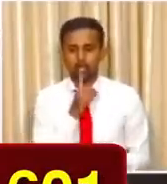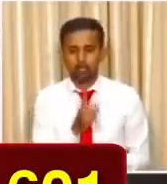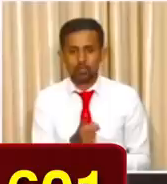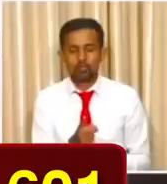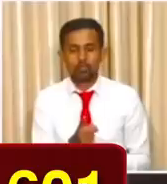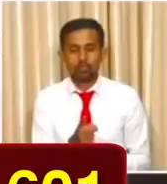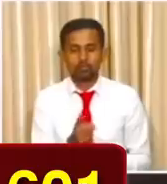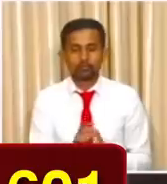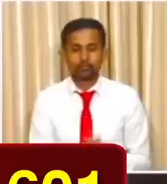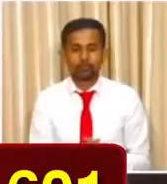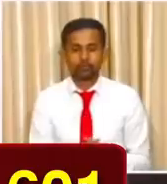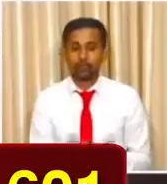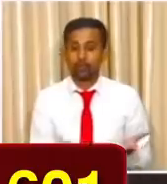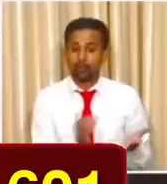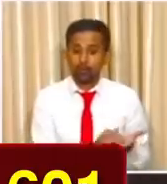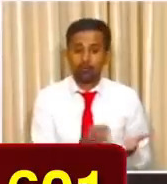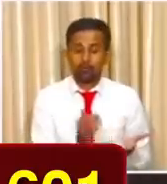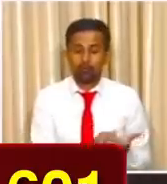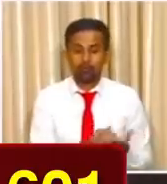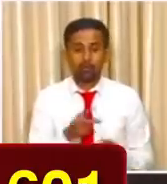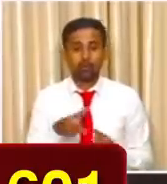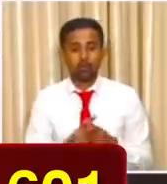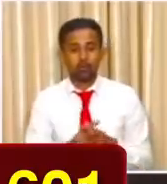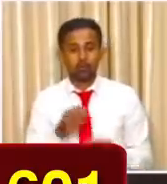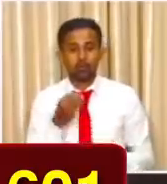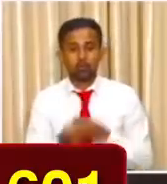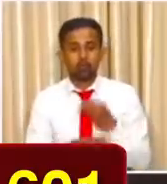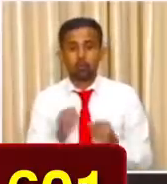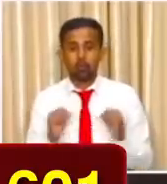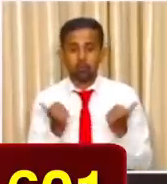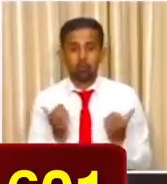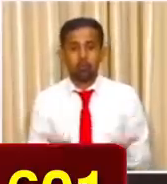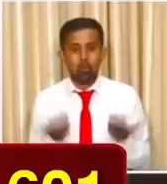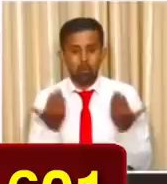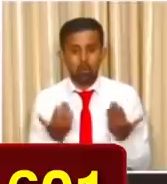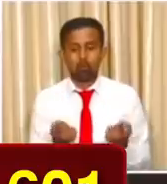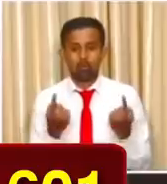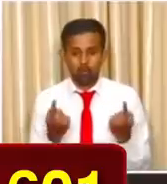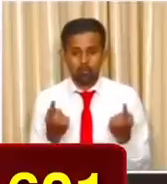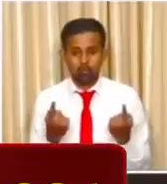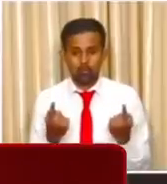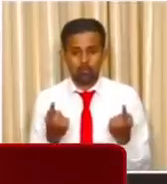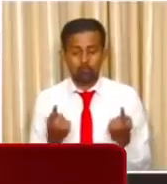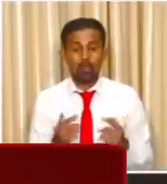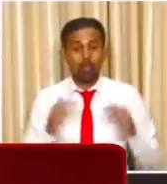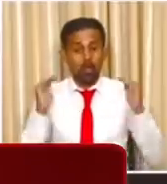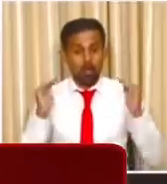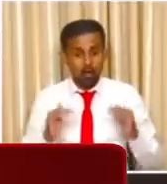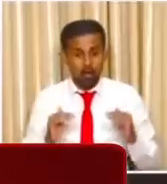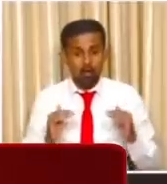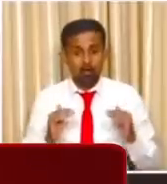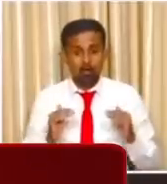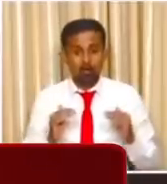මන්ත්‍රීතුමනි නැවත එම කර්මාන්ත පණ ගැන්වීම සඳහා අවශ්‍ය අවම තත්ත්වෙන්වත්